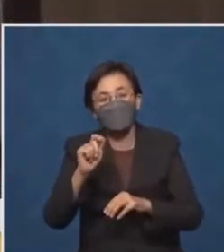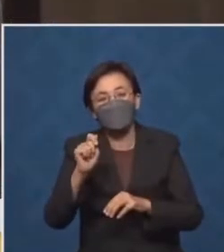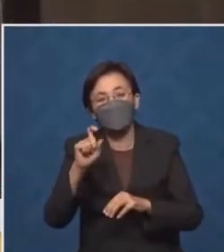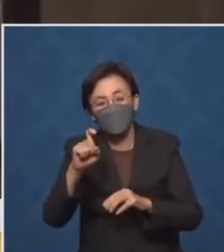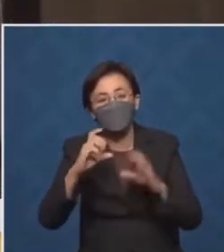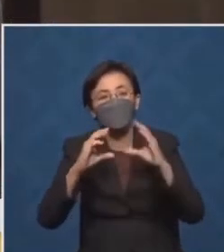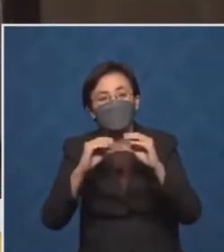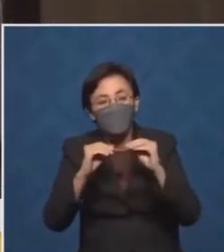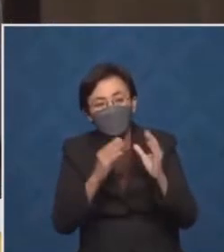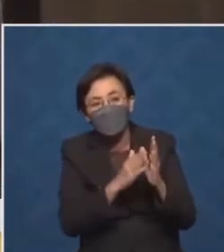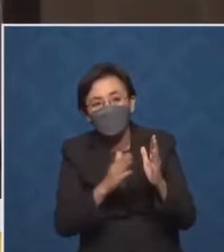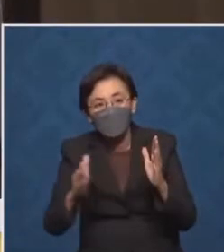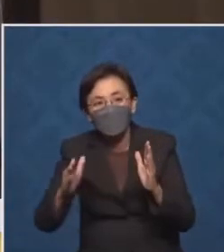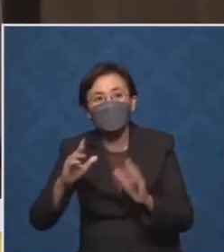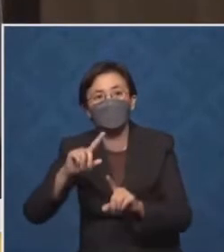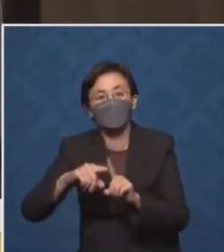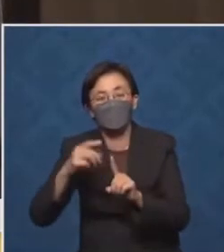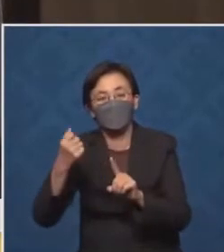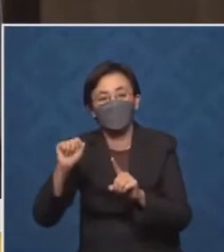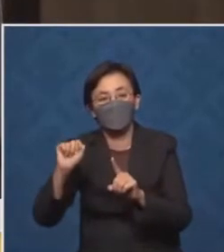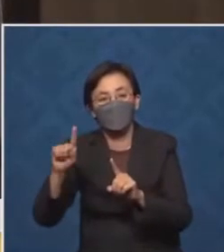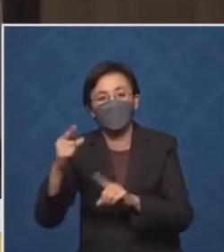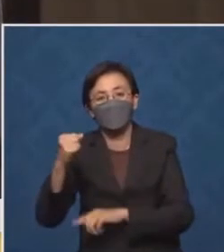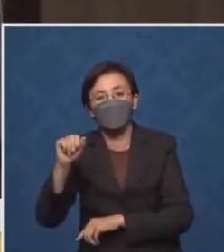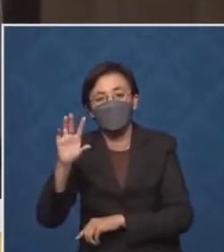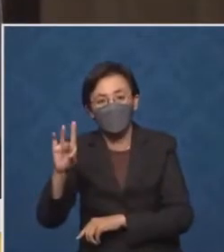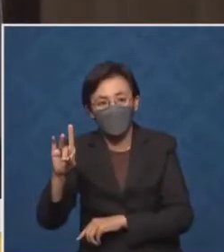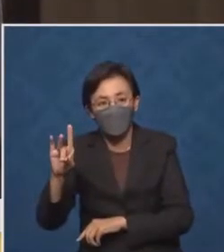ประชุมไปวันที่ 18 พฤษธิกายน